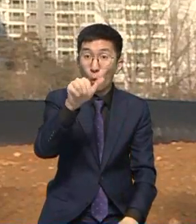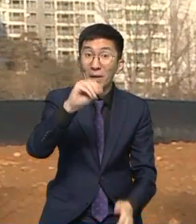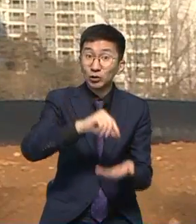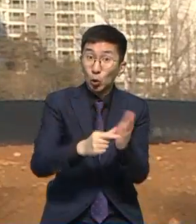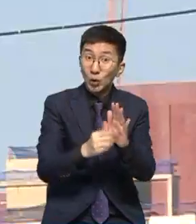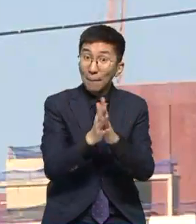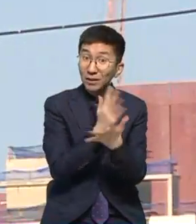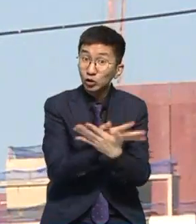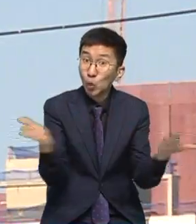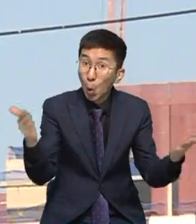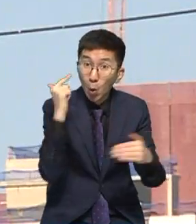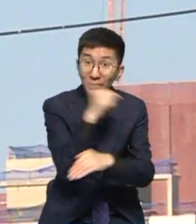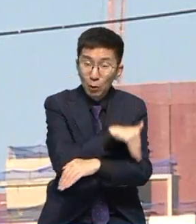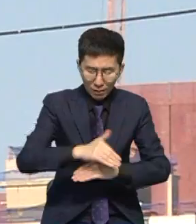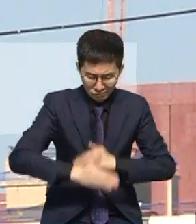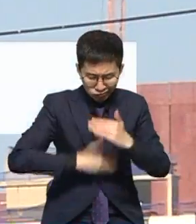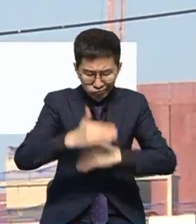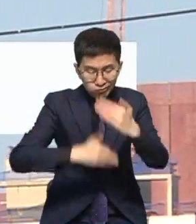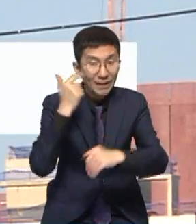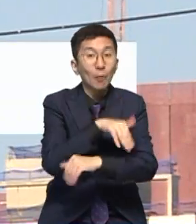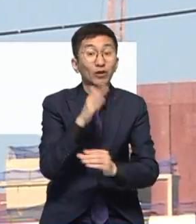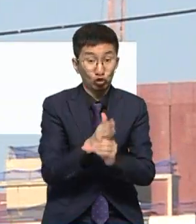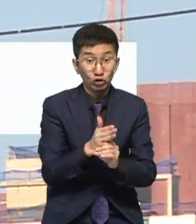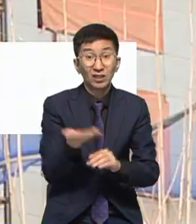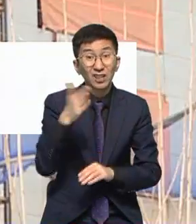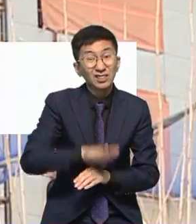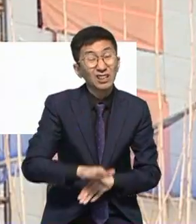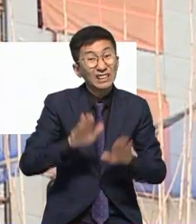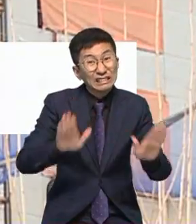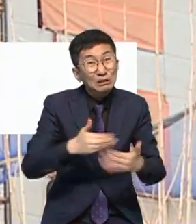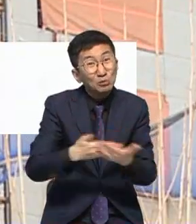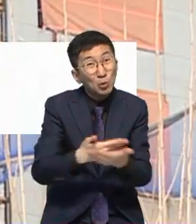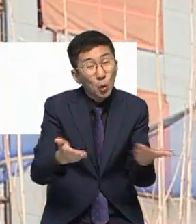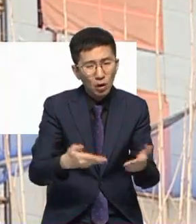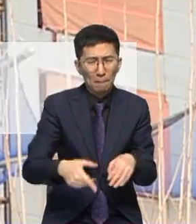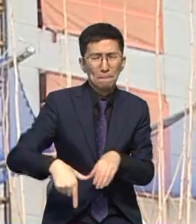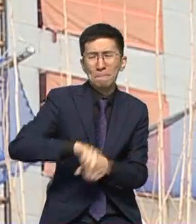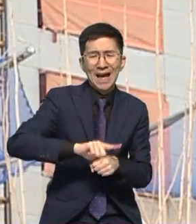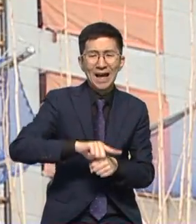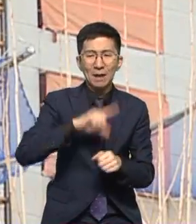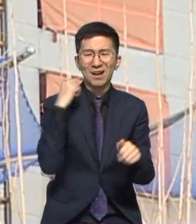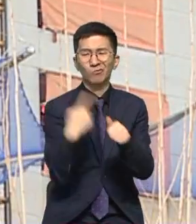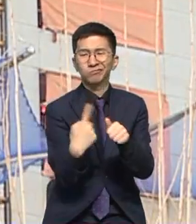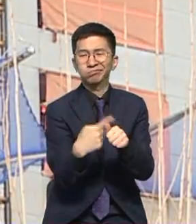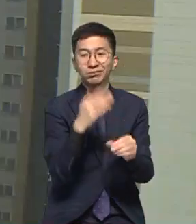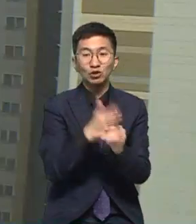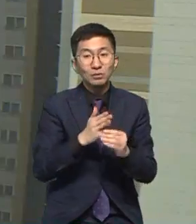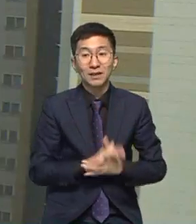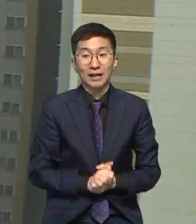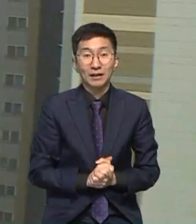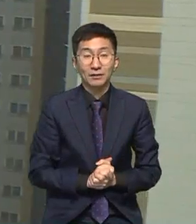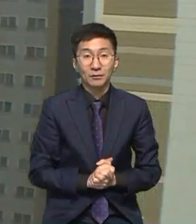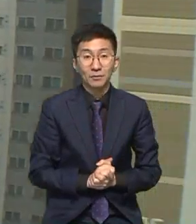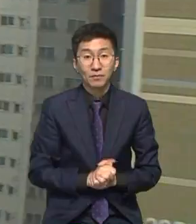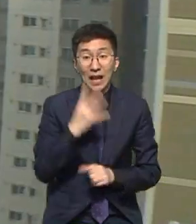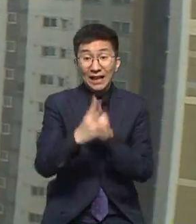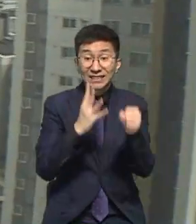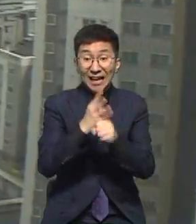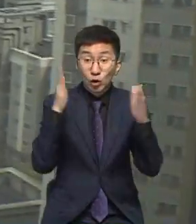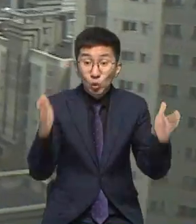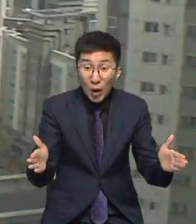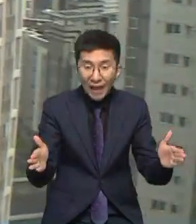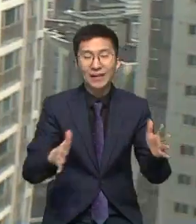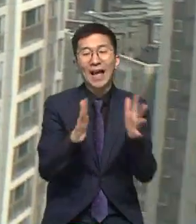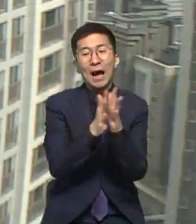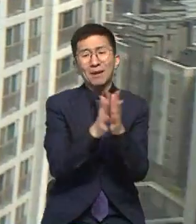겁니다. 하지만 이제야 공급을 강조하는 건 때늦은 선회란 평가가 많습니다. 특히 지난 4년간